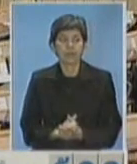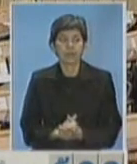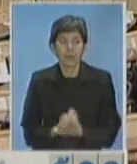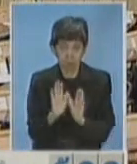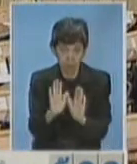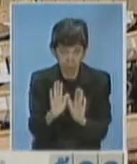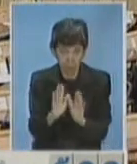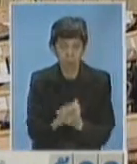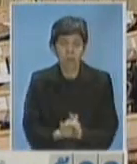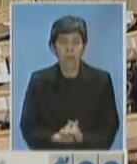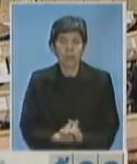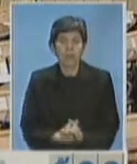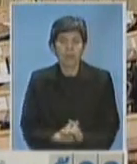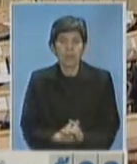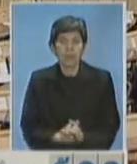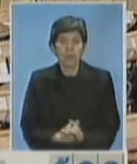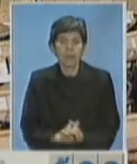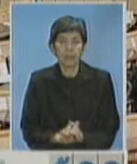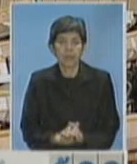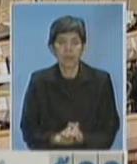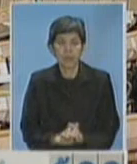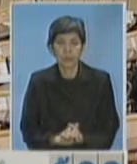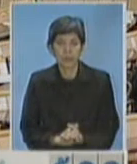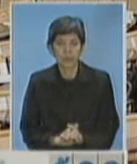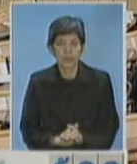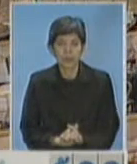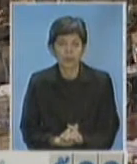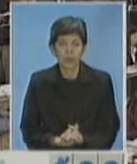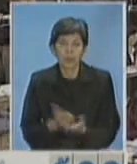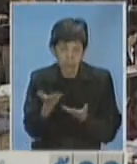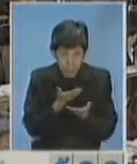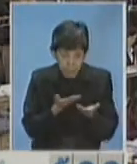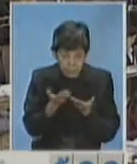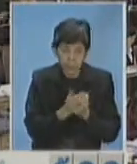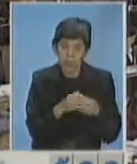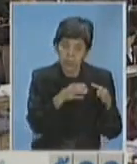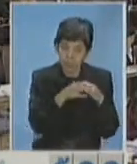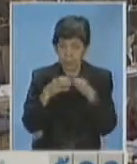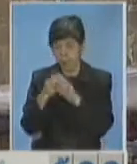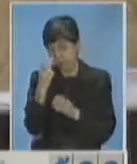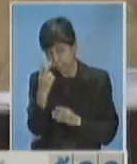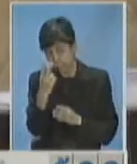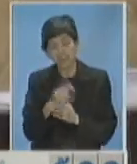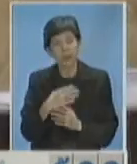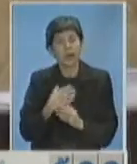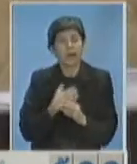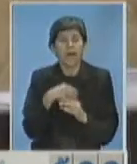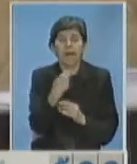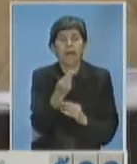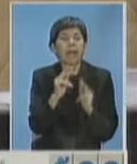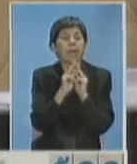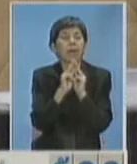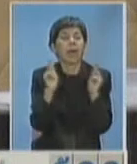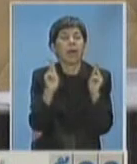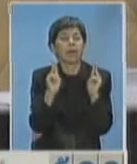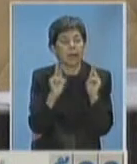เดี๋ยวนะท่านยอดท่านสมาชิกครับข้อหาลือระหว่างวิปสองฝ่ายก็จะให้สิทธิ์ของท่านกรรมาธิ